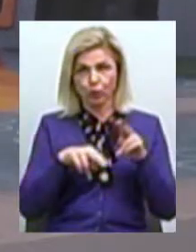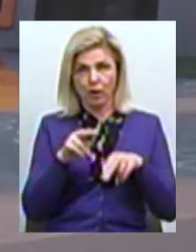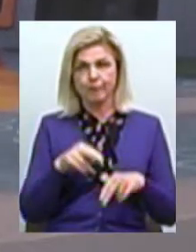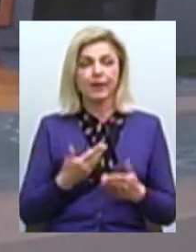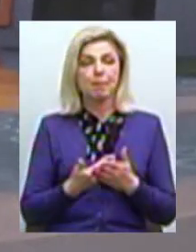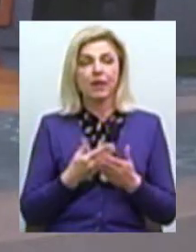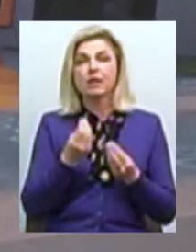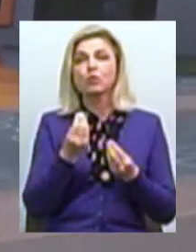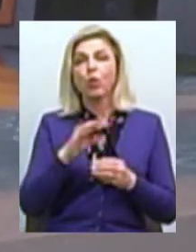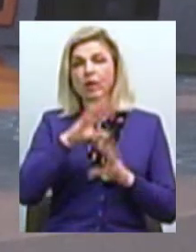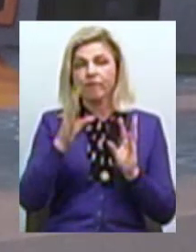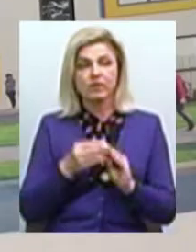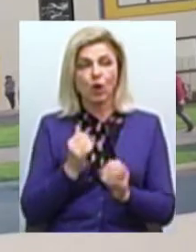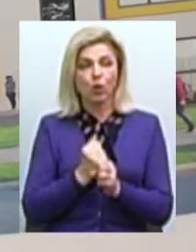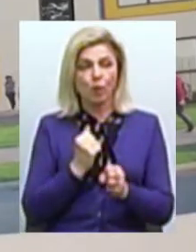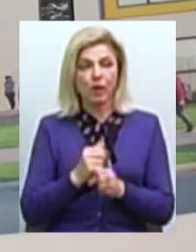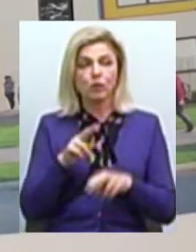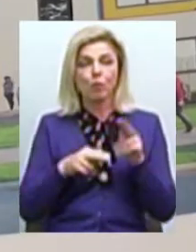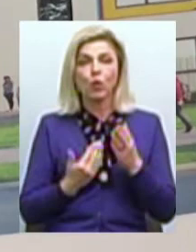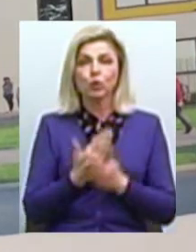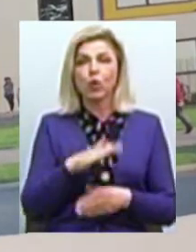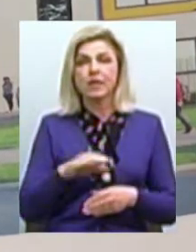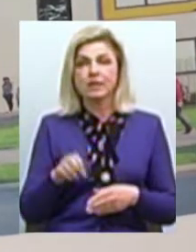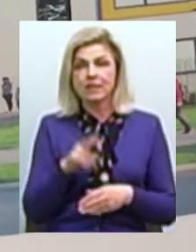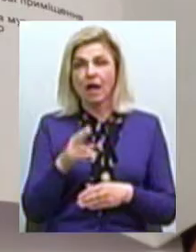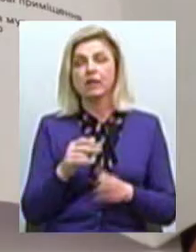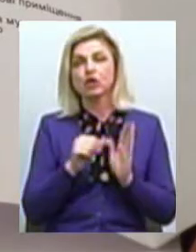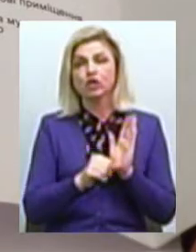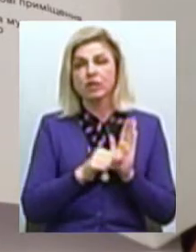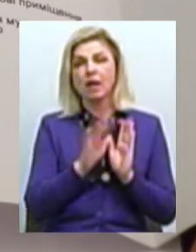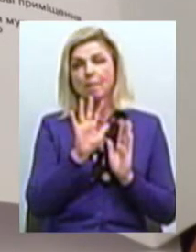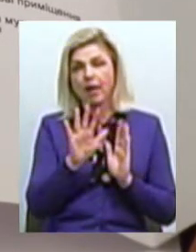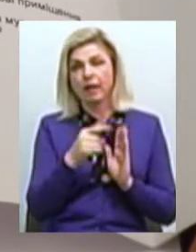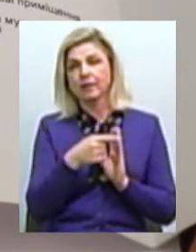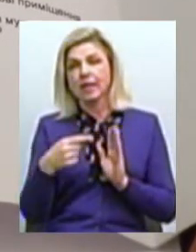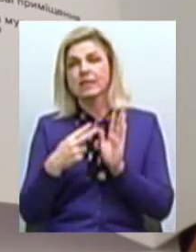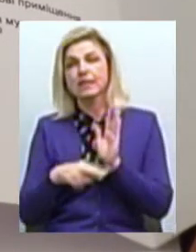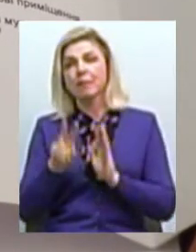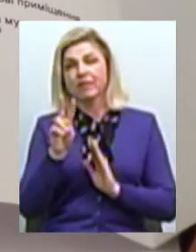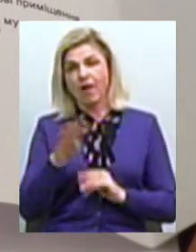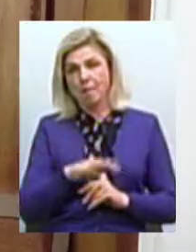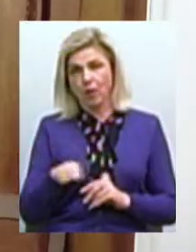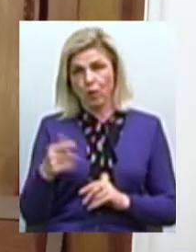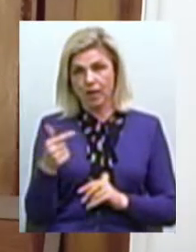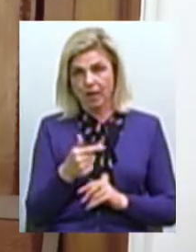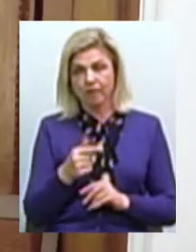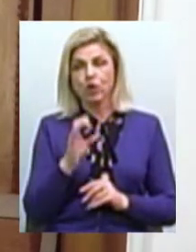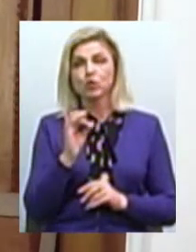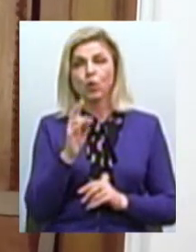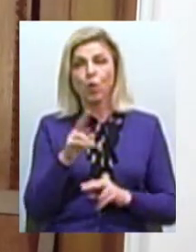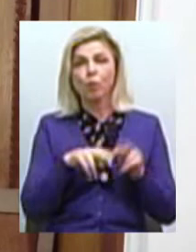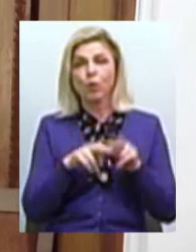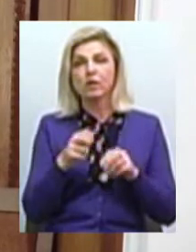Приблизна вартість робіт з будівництва нового дитячого садочку складає від 65 до 72 мільйонів гривень. Строки